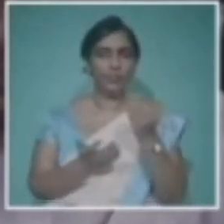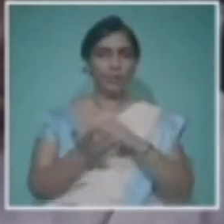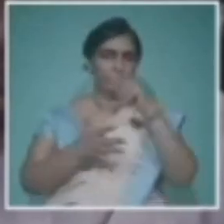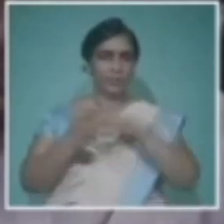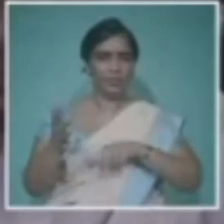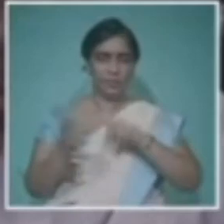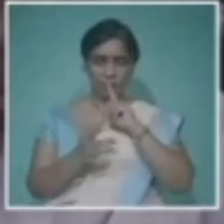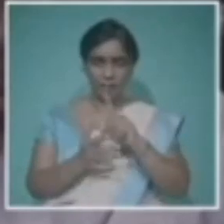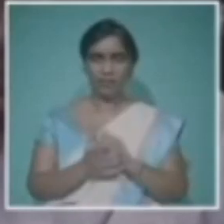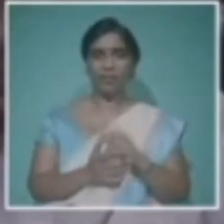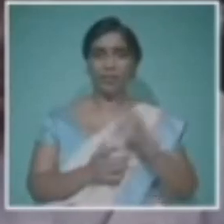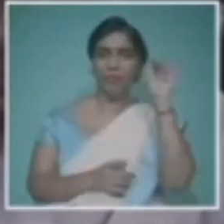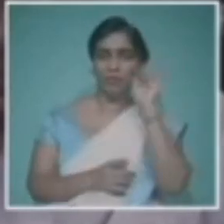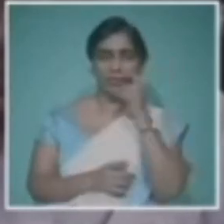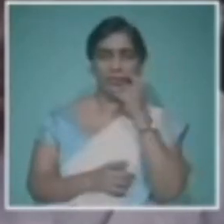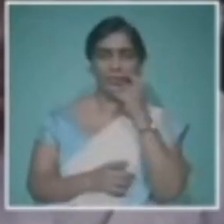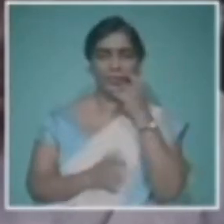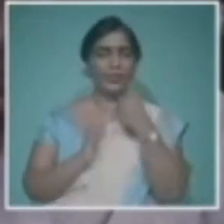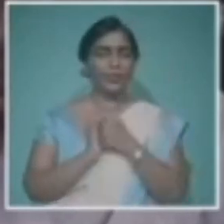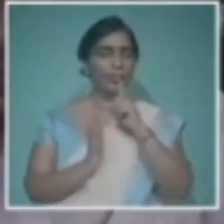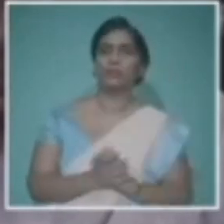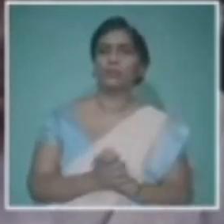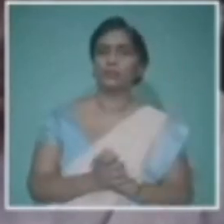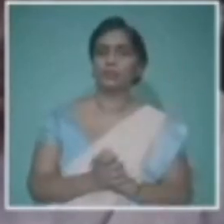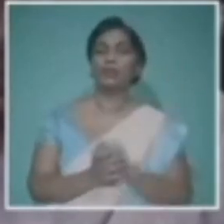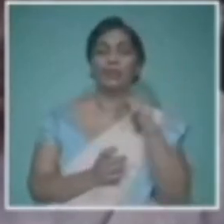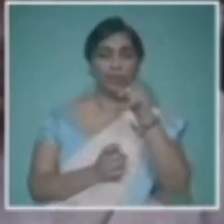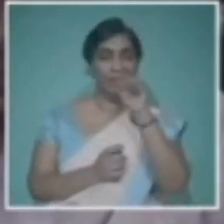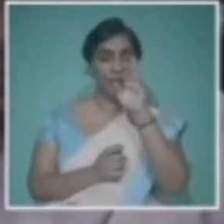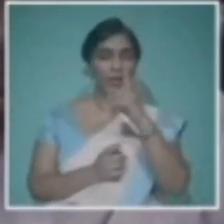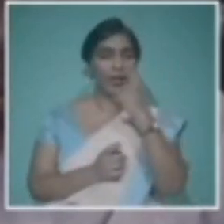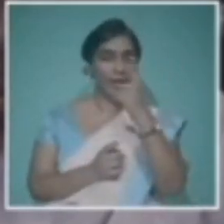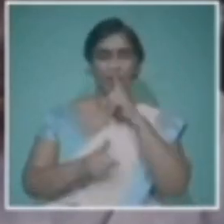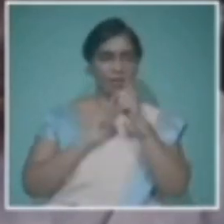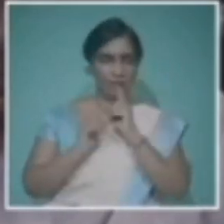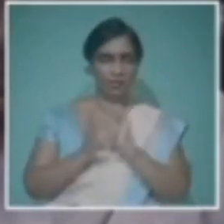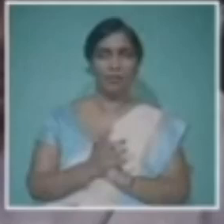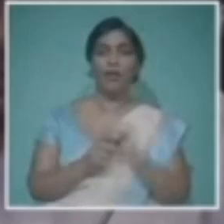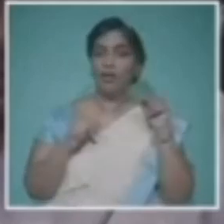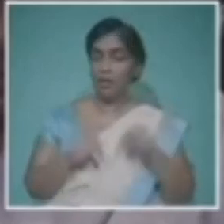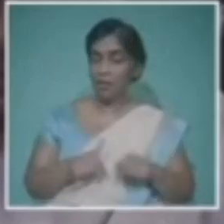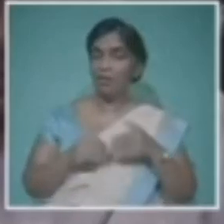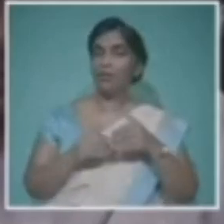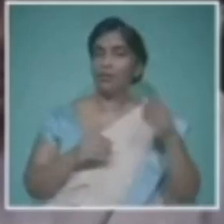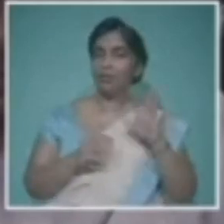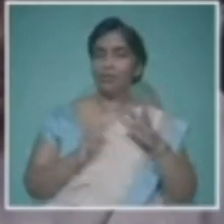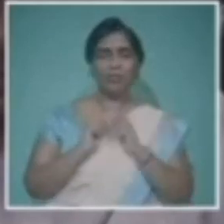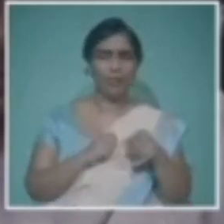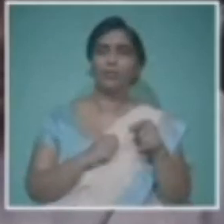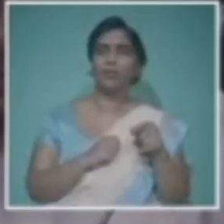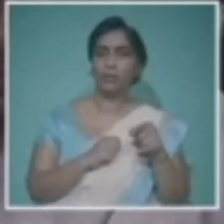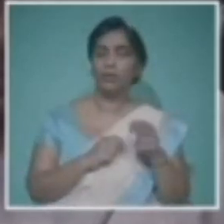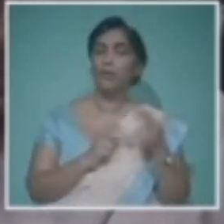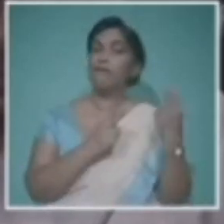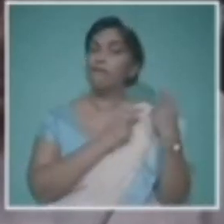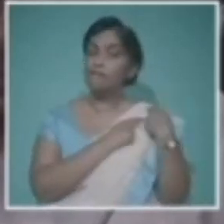කියවන්න නියෝජ්‍ය කතානායකතුමාගේ දැනගැනීම සඳහා ගරු කතානායකතුමනි ඔබතුමා එකක් ගැන කතා කළා. අද මේ ඇතිවෙලා තිබෙන තත්ත්වය ගැන